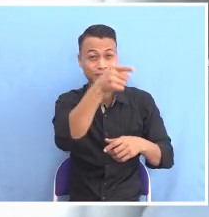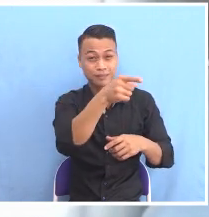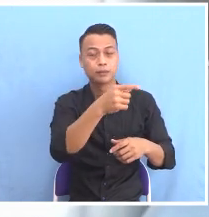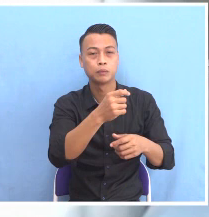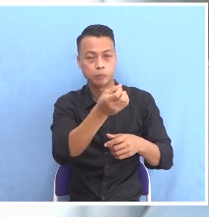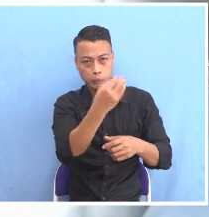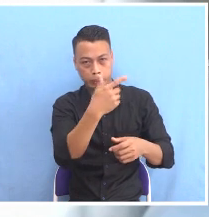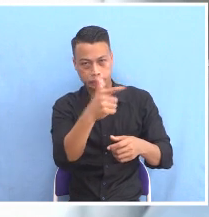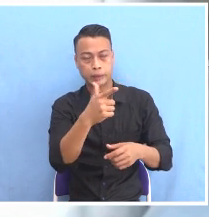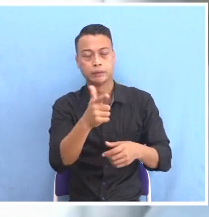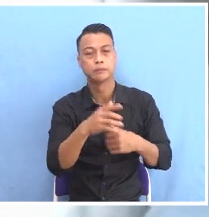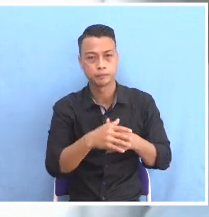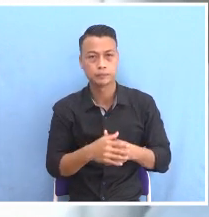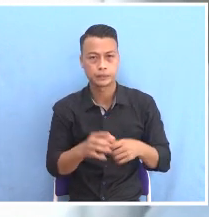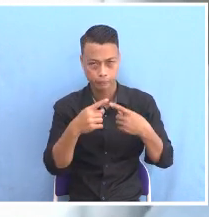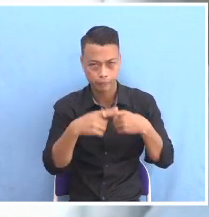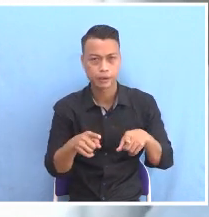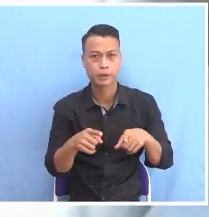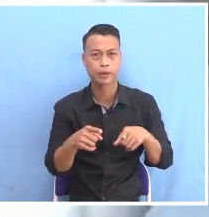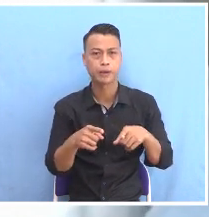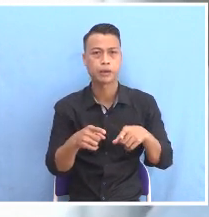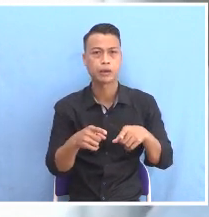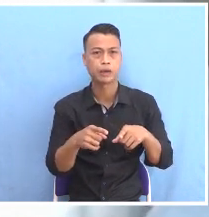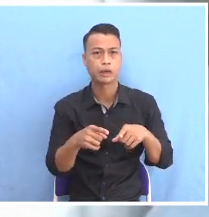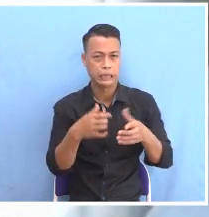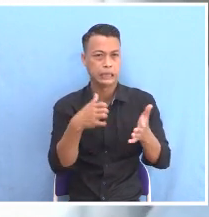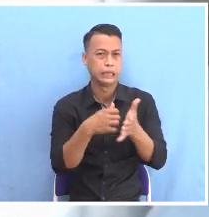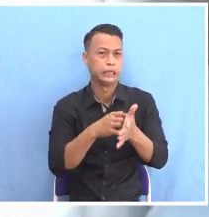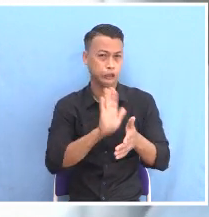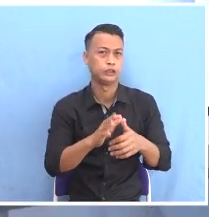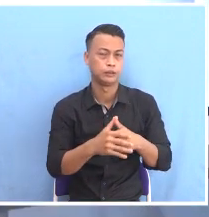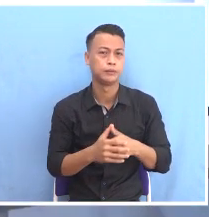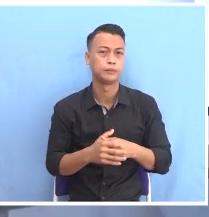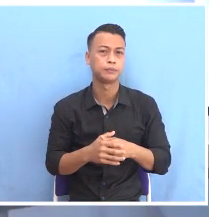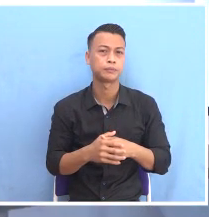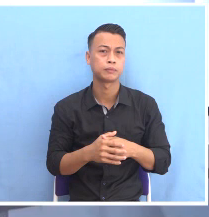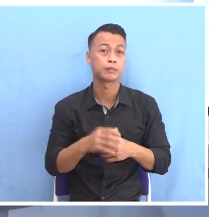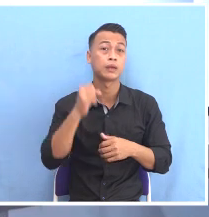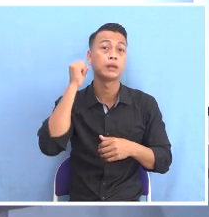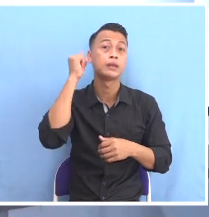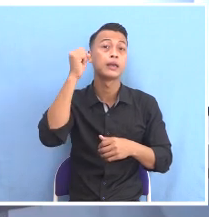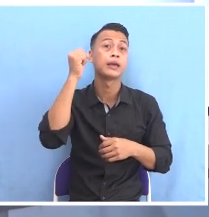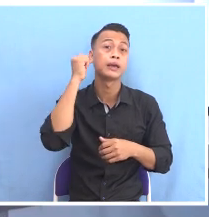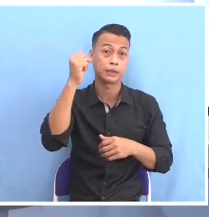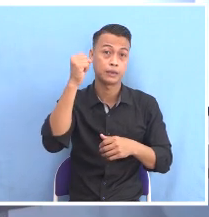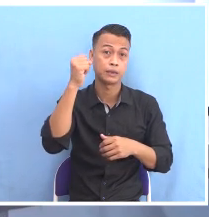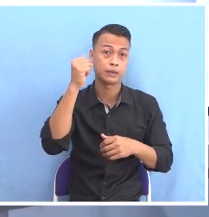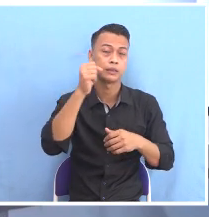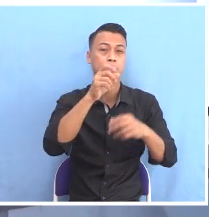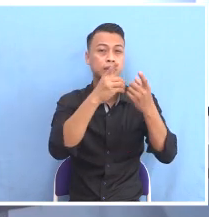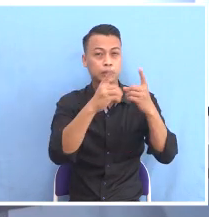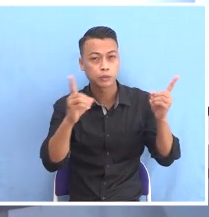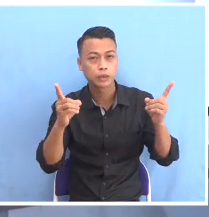ည့်နေကြတော့ဒါမျိုးကလည်းဖြစ်နိုင်ပါတယ်သို့တော့ဒီလိုဖြစ်နိုင်ဖို့အတွက်ကဘာကြီးကြီးလဲဆိုတော့စောစောကကျွန်တော်ပြောတဲ့နိုင်ငံကြီးပိုင်းဆို